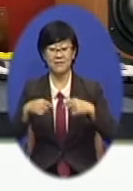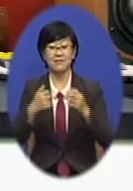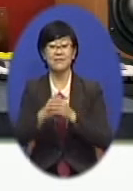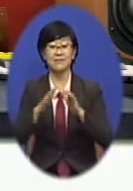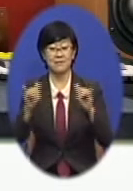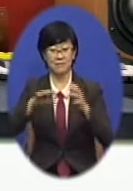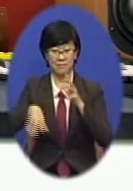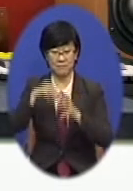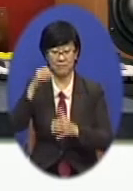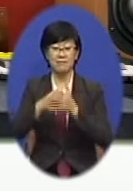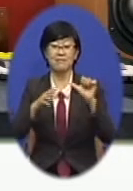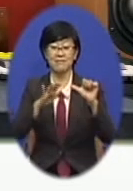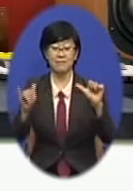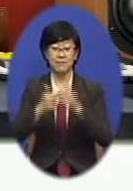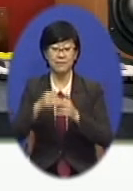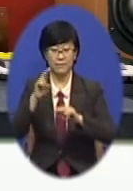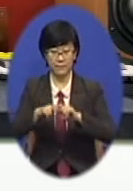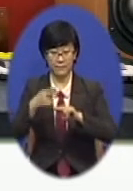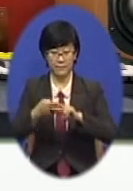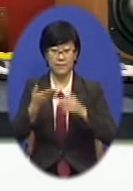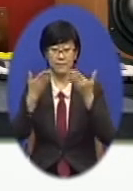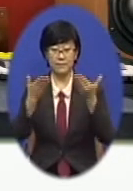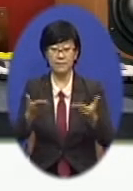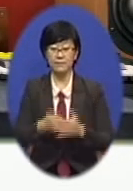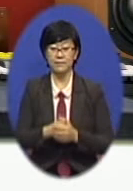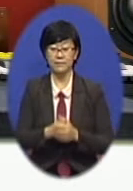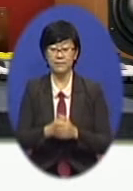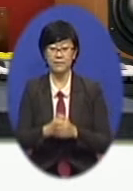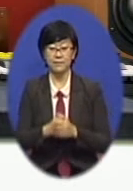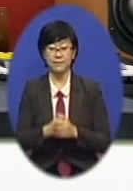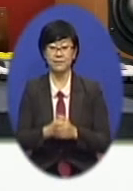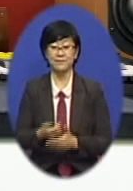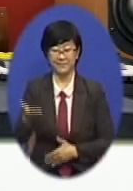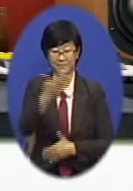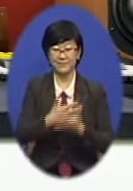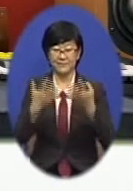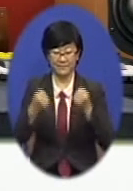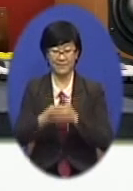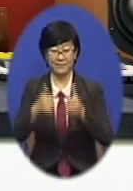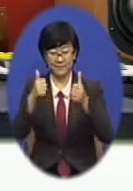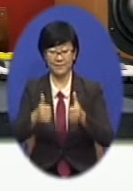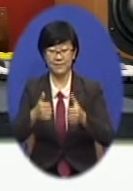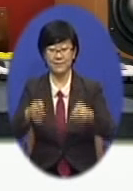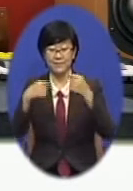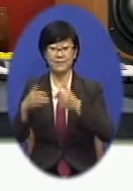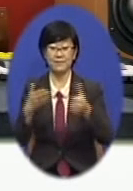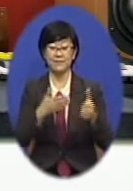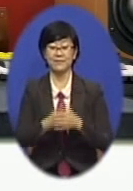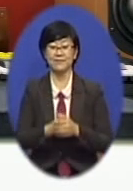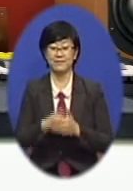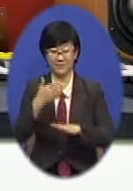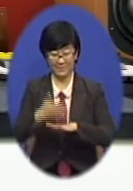또 추첨을 해서 시스브로의 제품을 선물로 드리고 있습니다. 여러분들의 네. 많은 심사 부탁드리겠습니다.